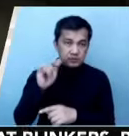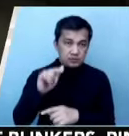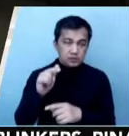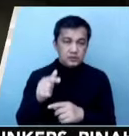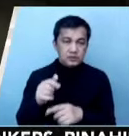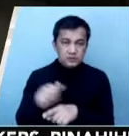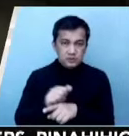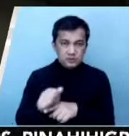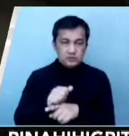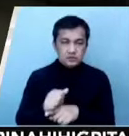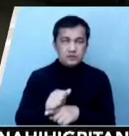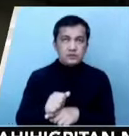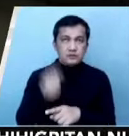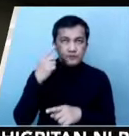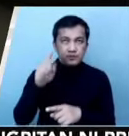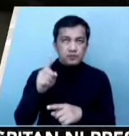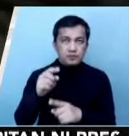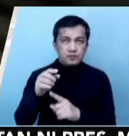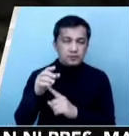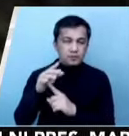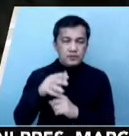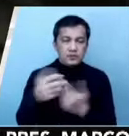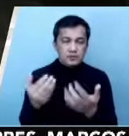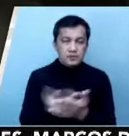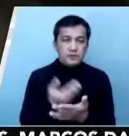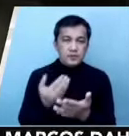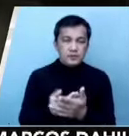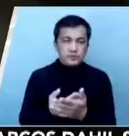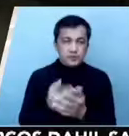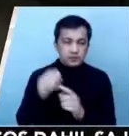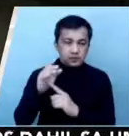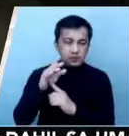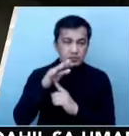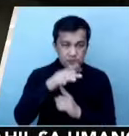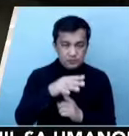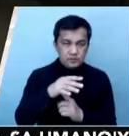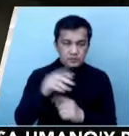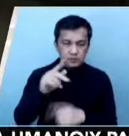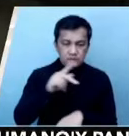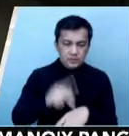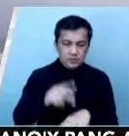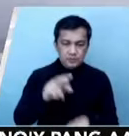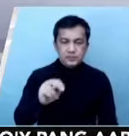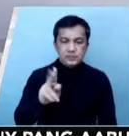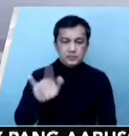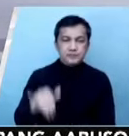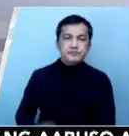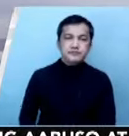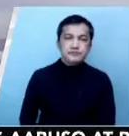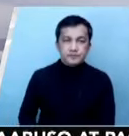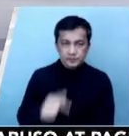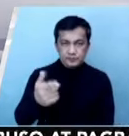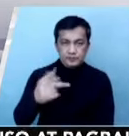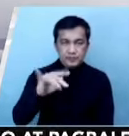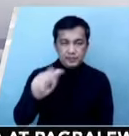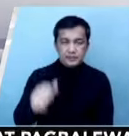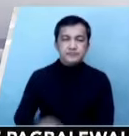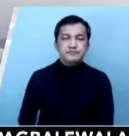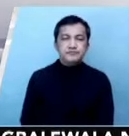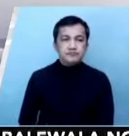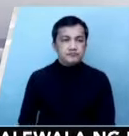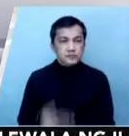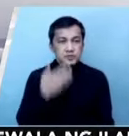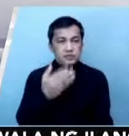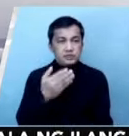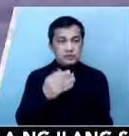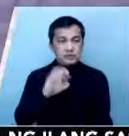sana para magpalipad ng mga makabagong helicopter ng Philippine Navy. Pia. Maraming salamat, Chino